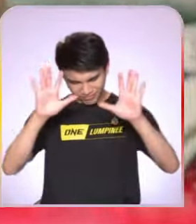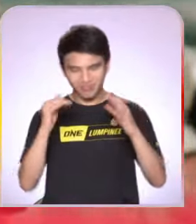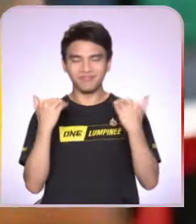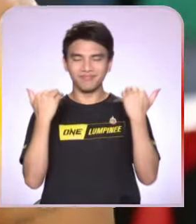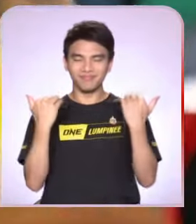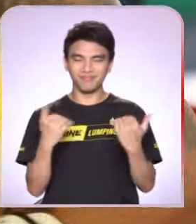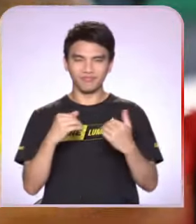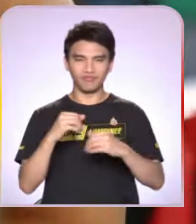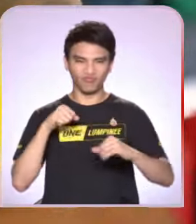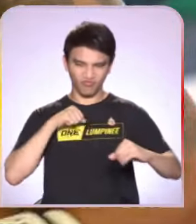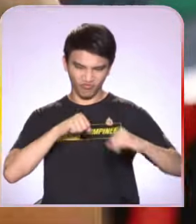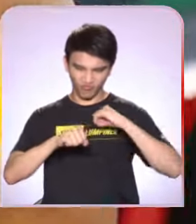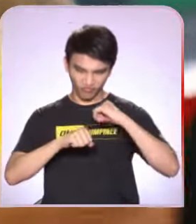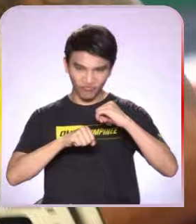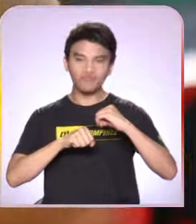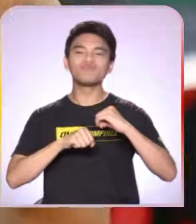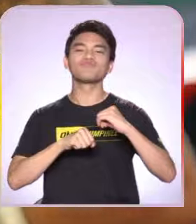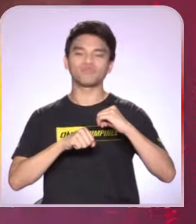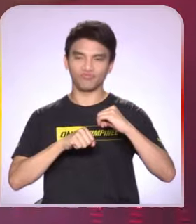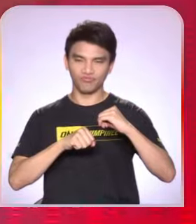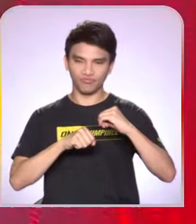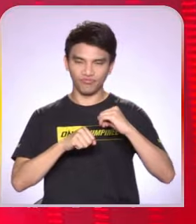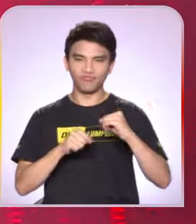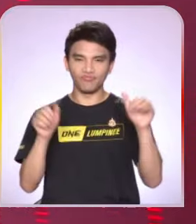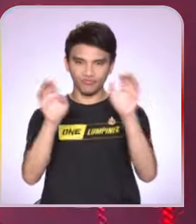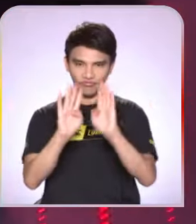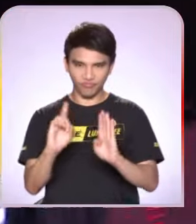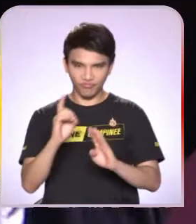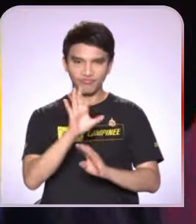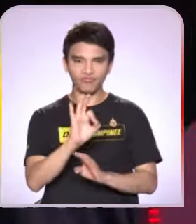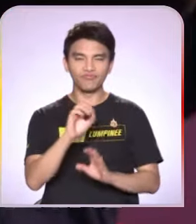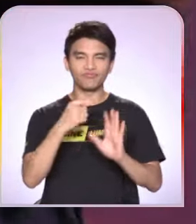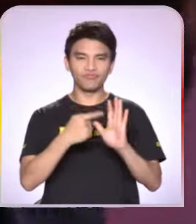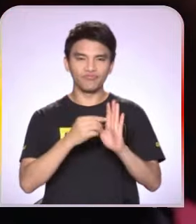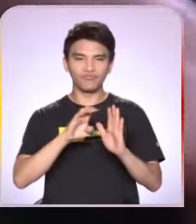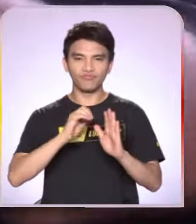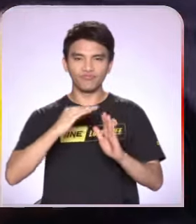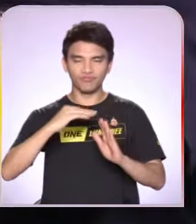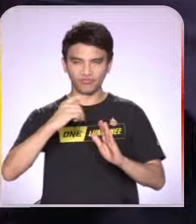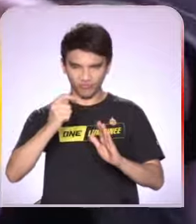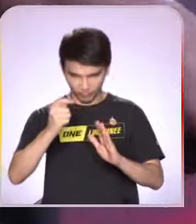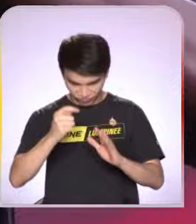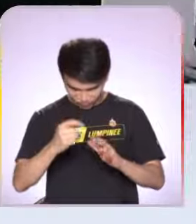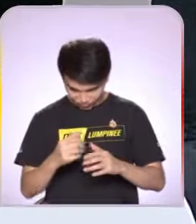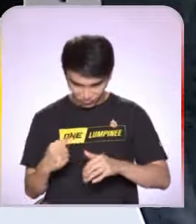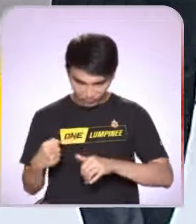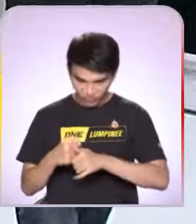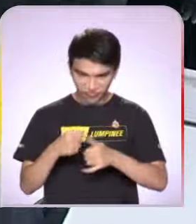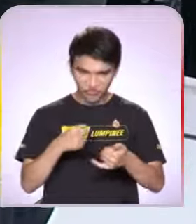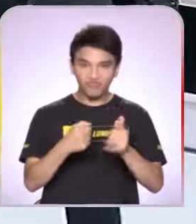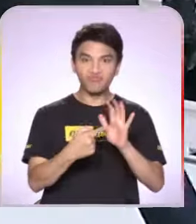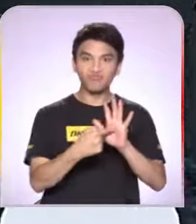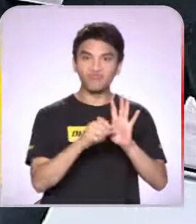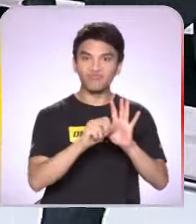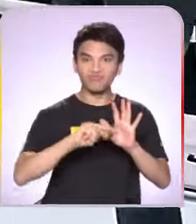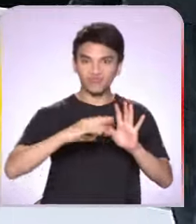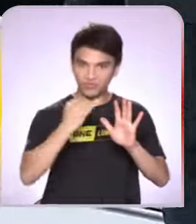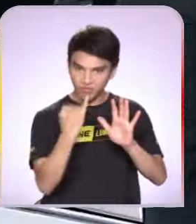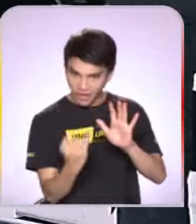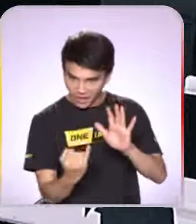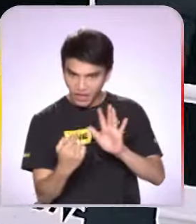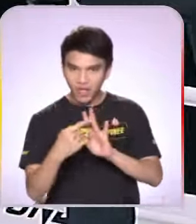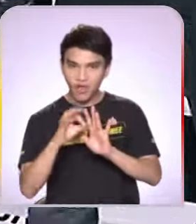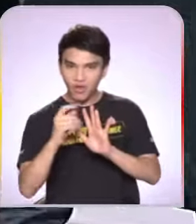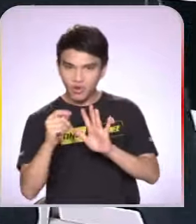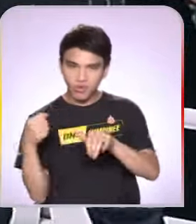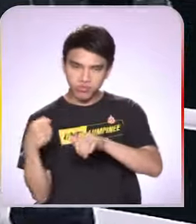าสัญญาไปวันใหญ่นี่คือปกรณ์ภาคใหม่ของเขา ฟาบิโอเลอิสน็อกแสงมณีมาแล้ว โอ้โห ชนะน็อกเฟอร์รารี่มาแล้วนะครับ